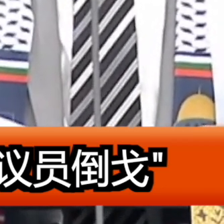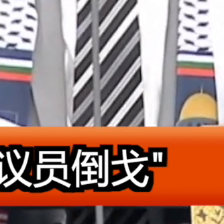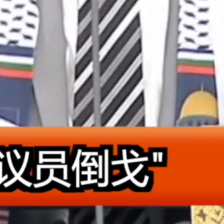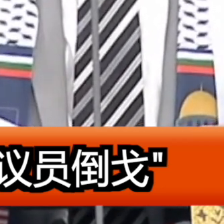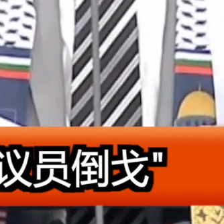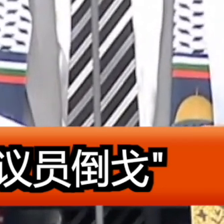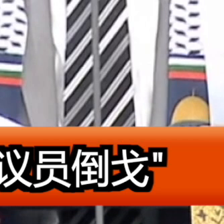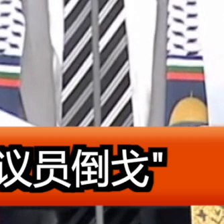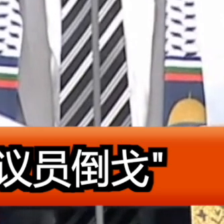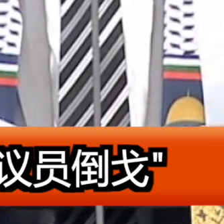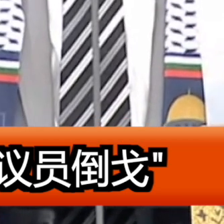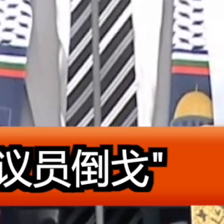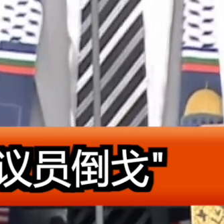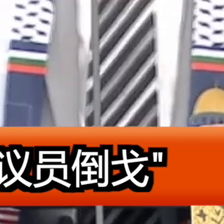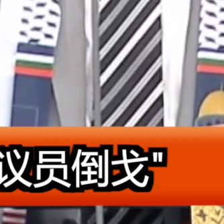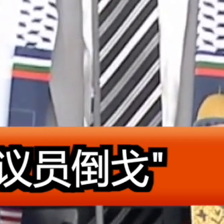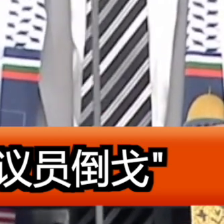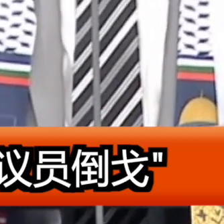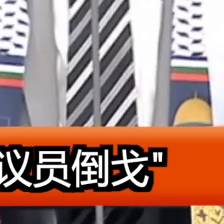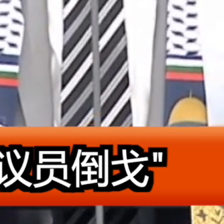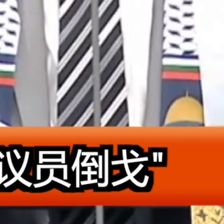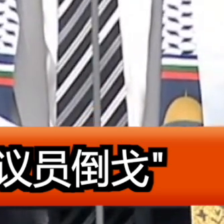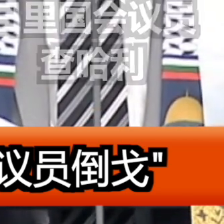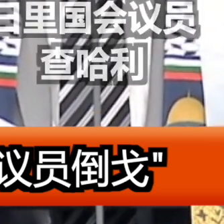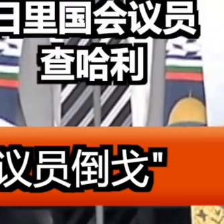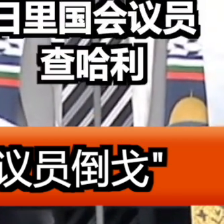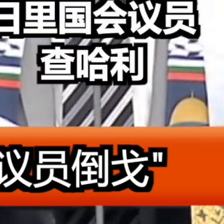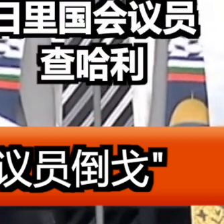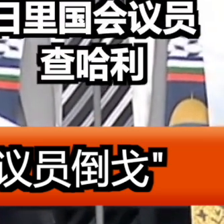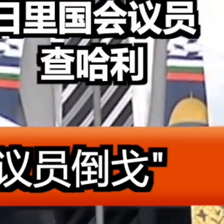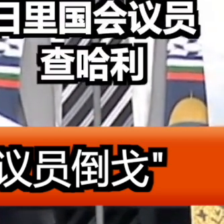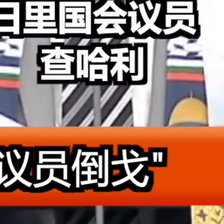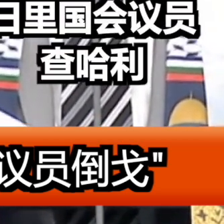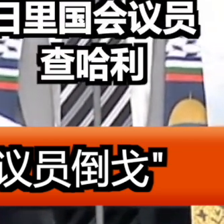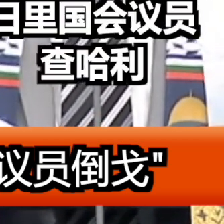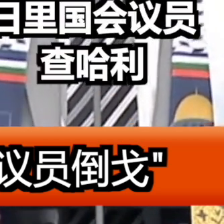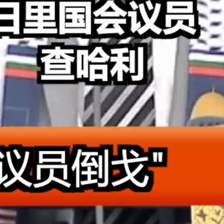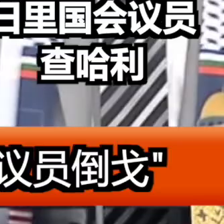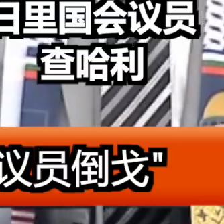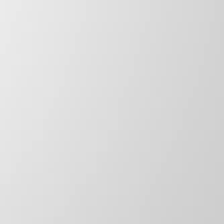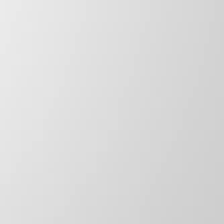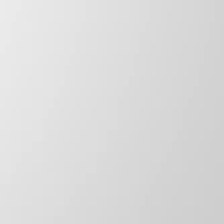达、纳敏国会议员苏海利、旺生国会议员阿兹兹、日里国会议员扎哈利。